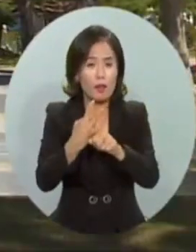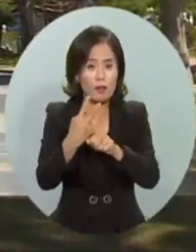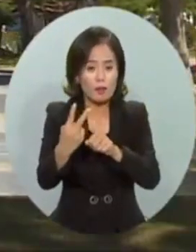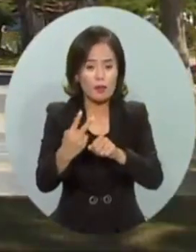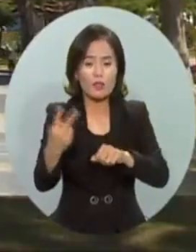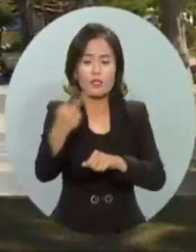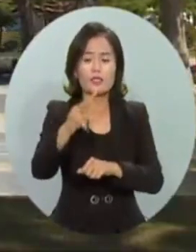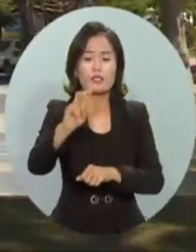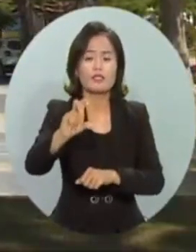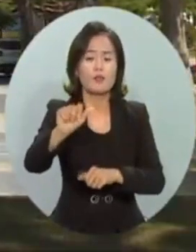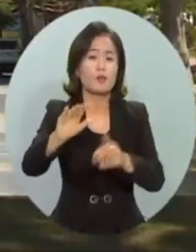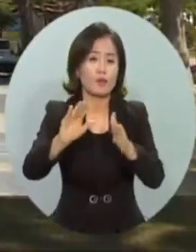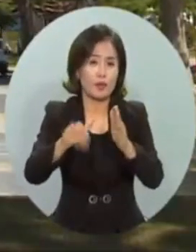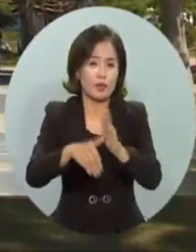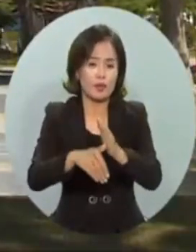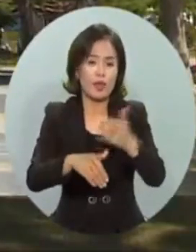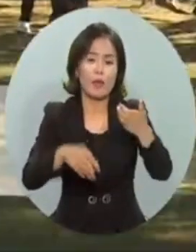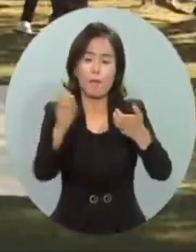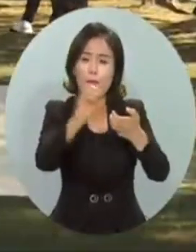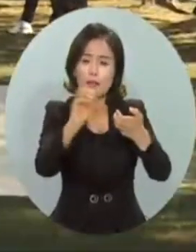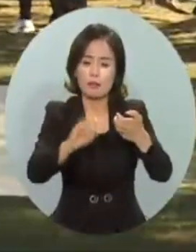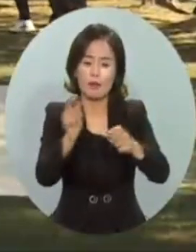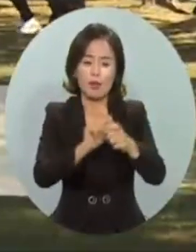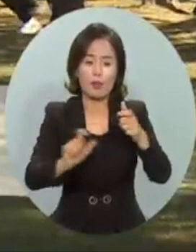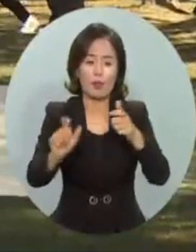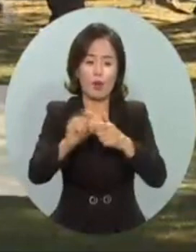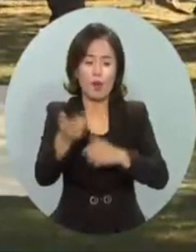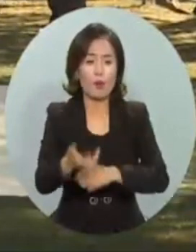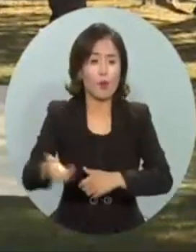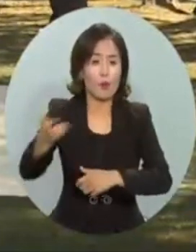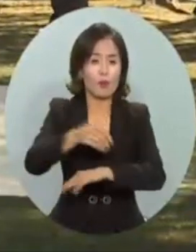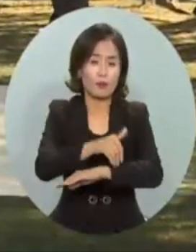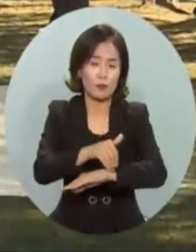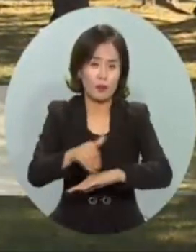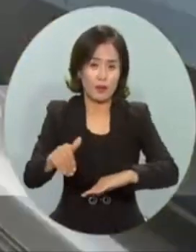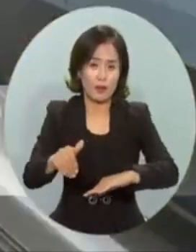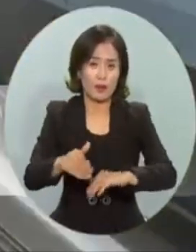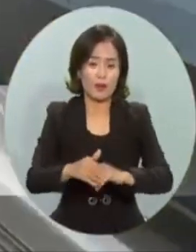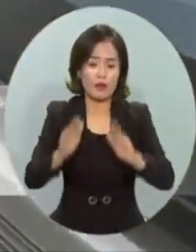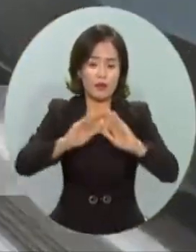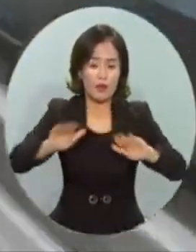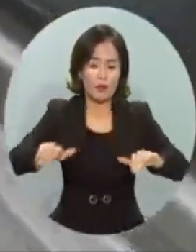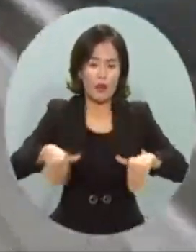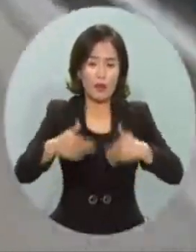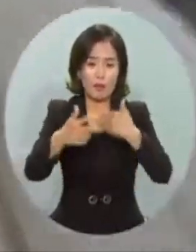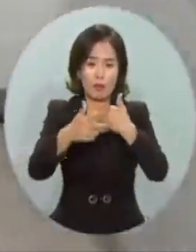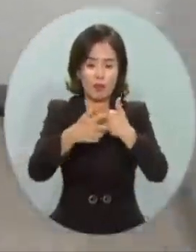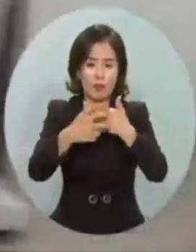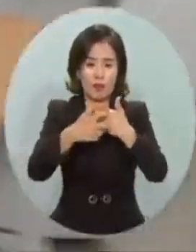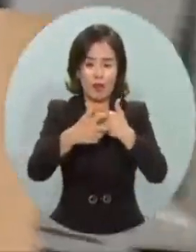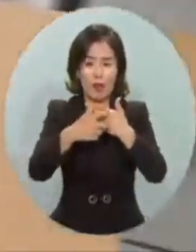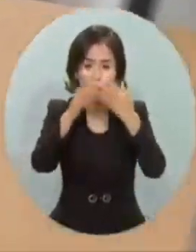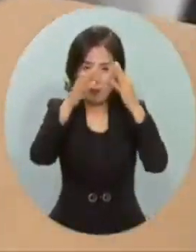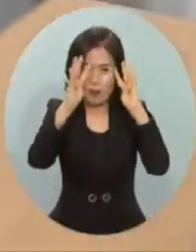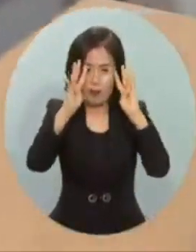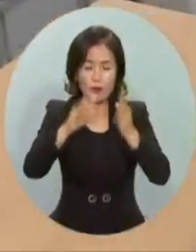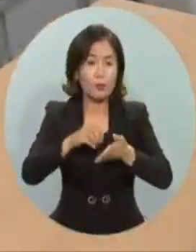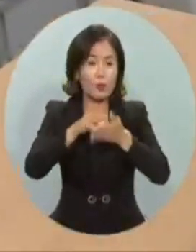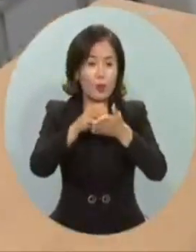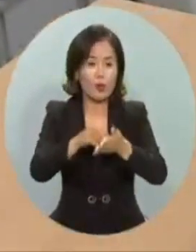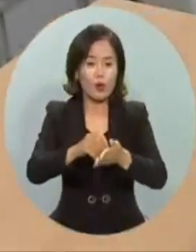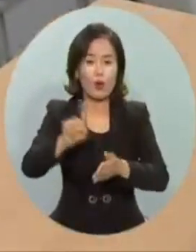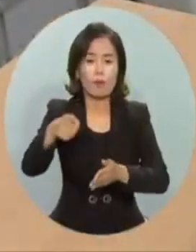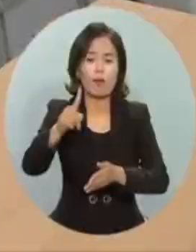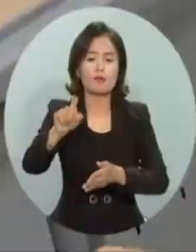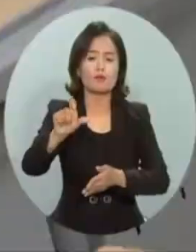년인 2025년에는 80% 높일 예정입니다 전남대 의대의 신입생 모집 정원은